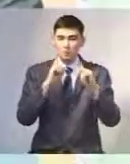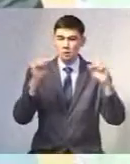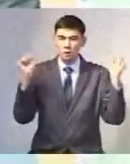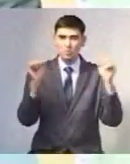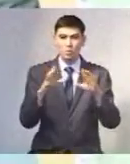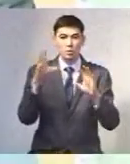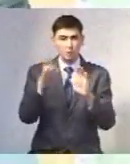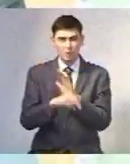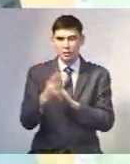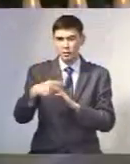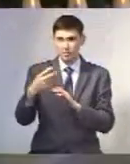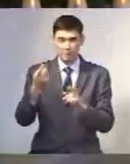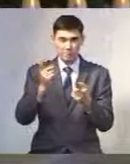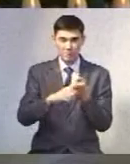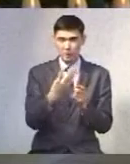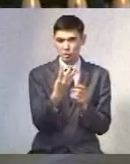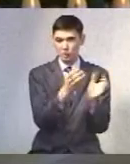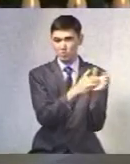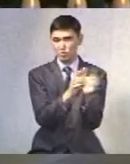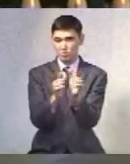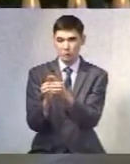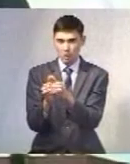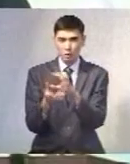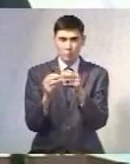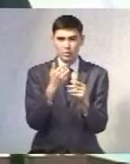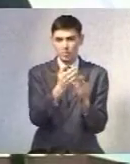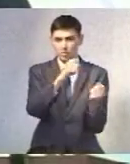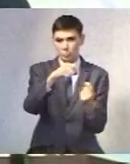20 участников по 4 секциям. По ее результатам